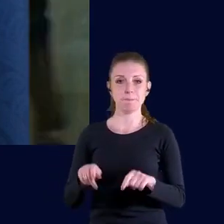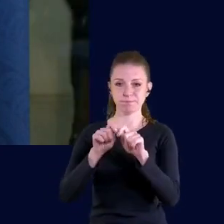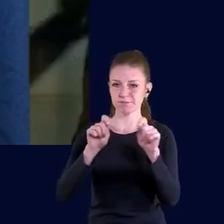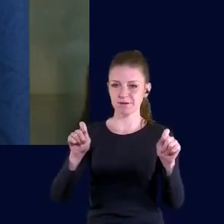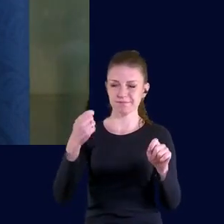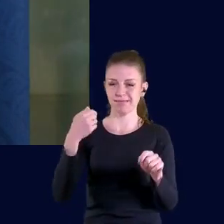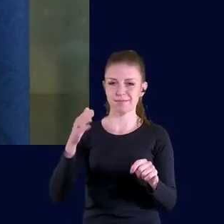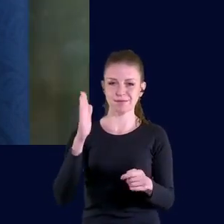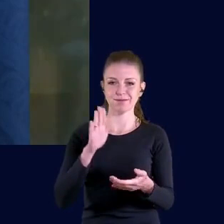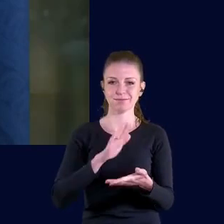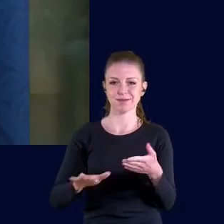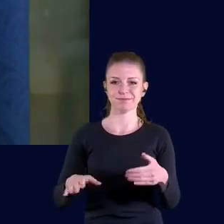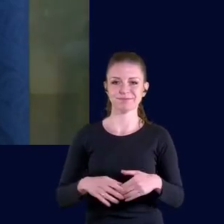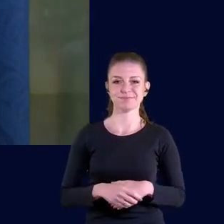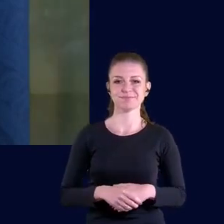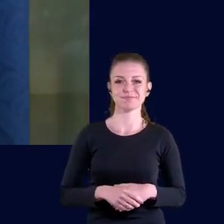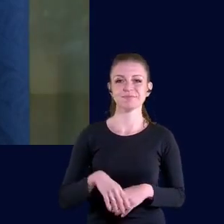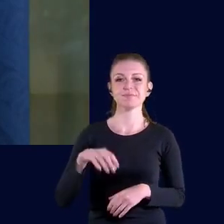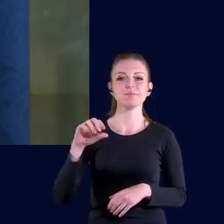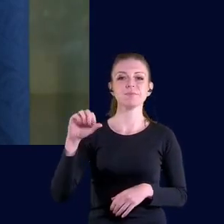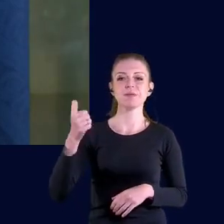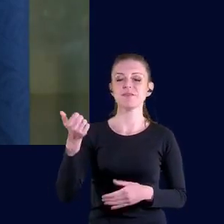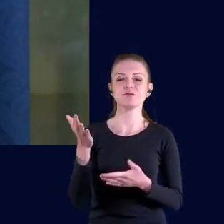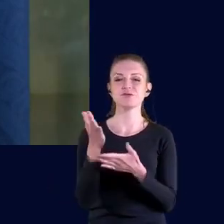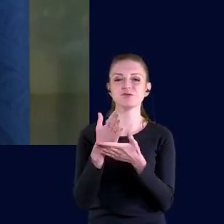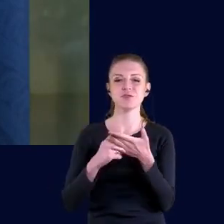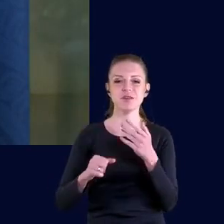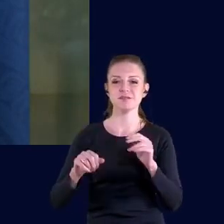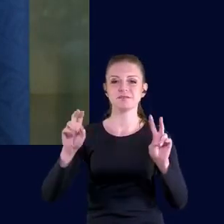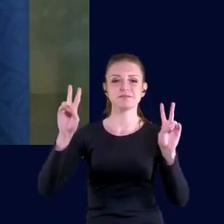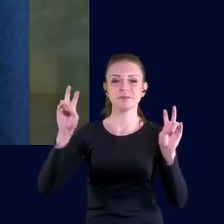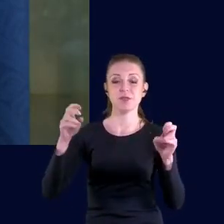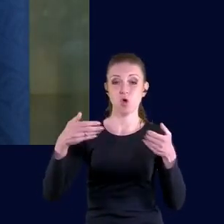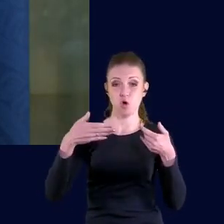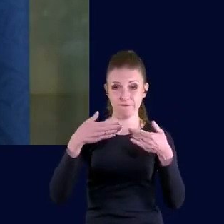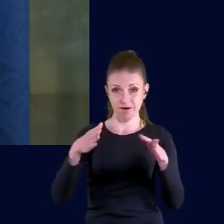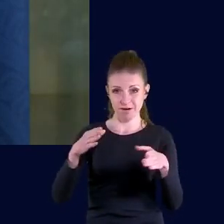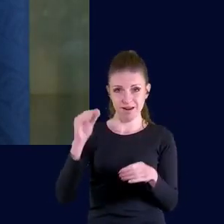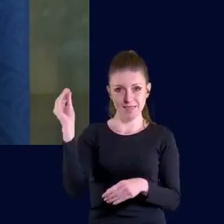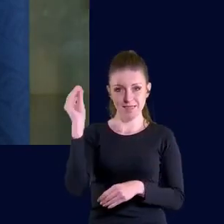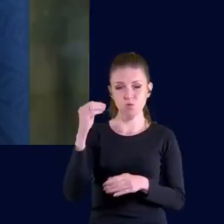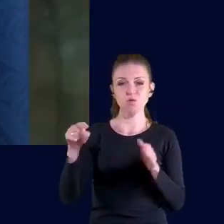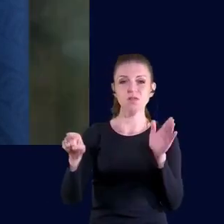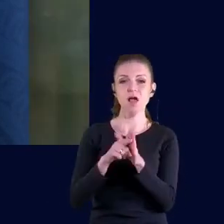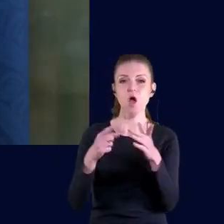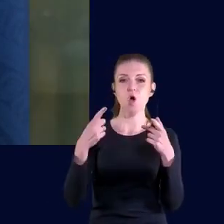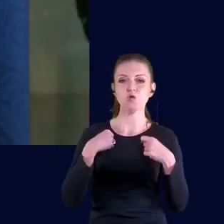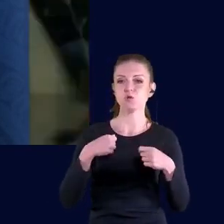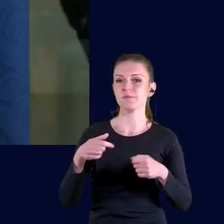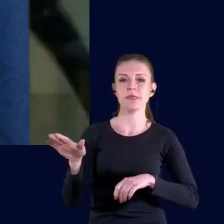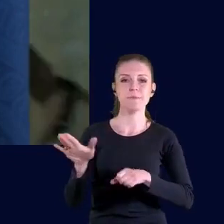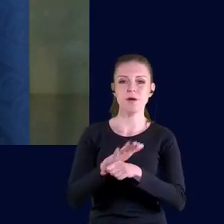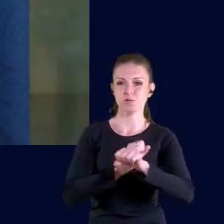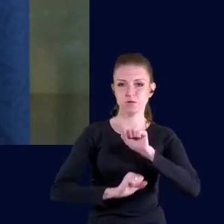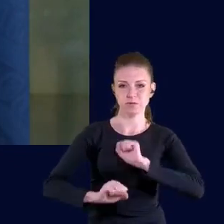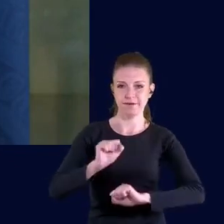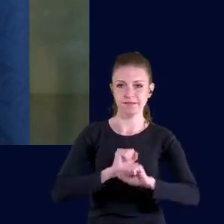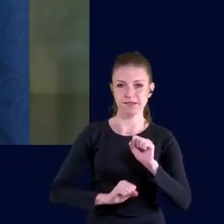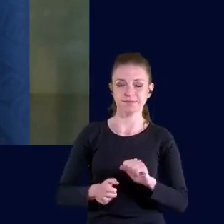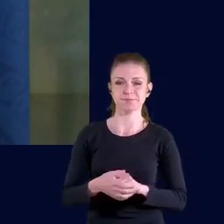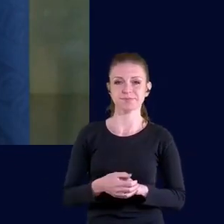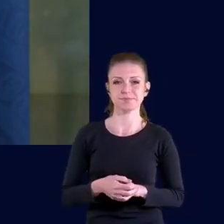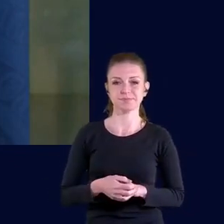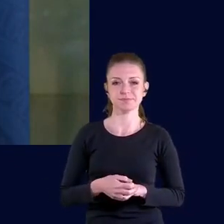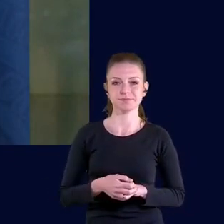przerwy i w pierwsza sesja zatytułowana otwartość nauki dla osób z niepełnosprawnościami będzie dotyczyć właśnie